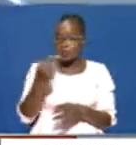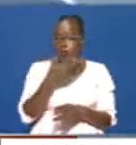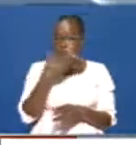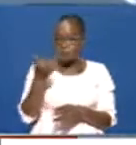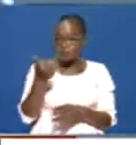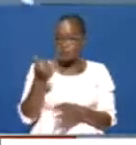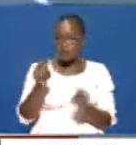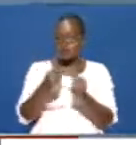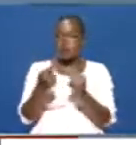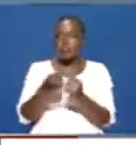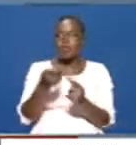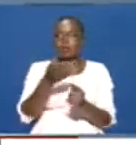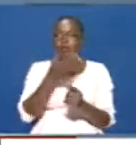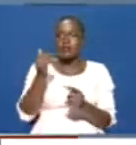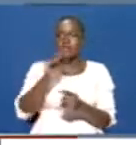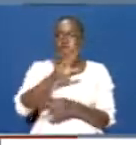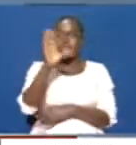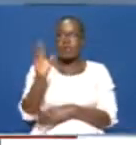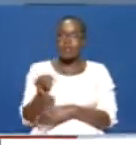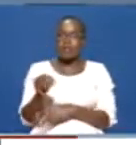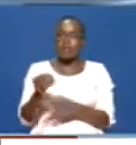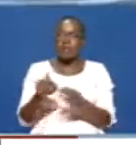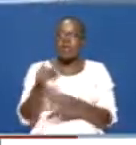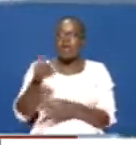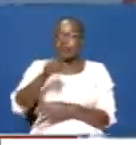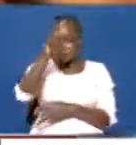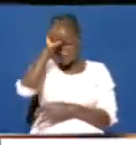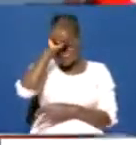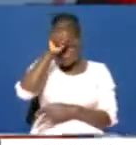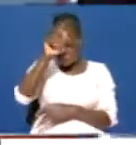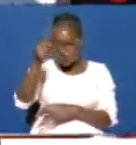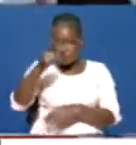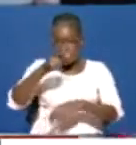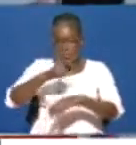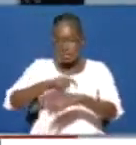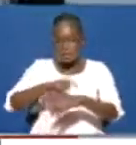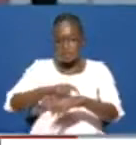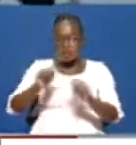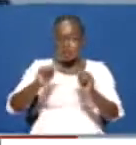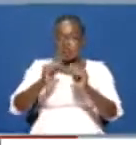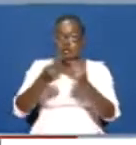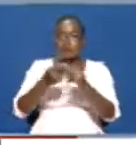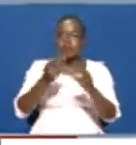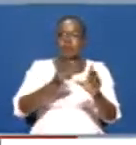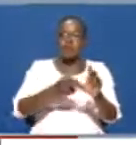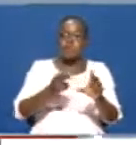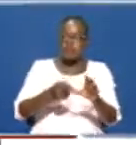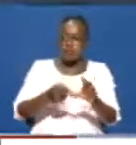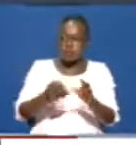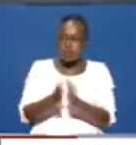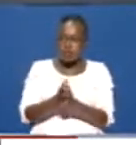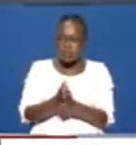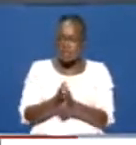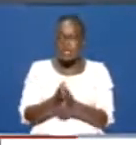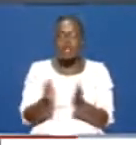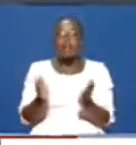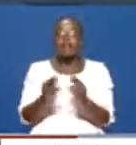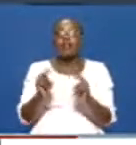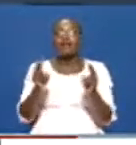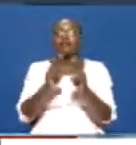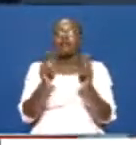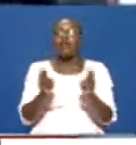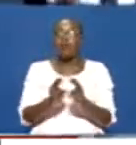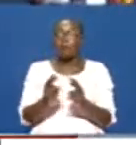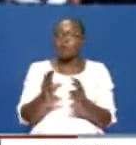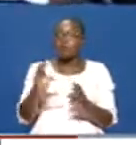timu bora barani Afrika nyuma ya Misri. Itakuwa ni mara ya kwanza kwa timu hizo kushiriki kwenye michezo ya Jumuiya ya Madola. Itajiunga na